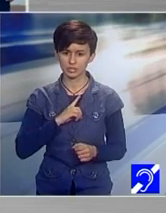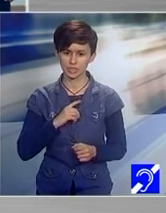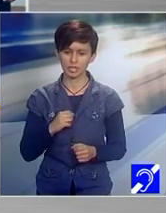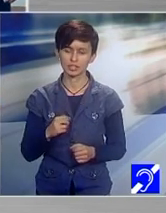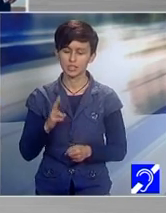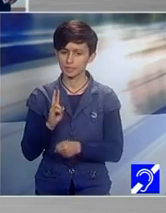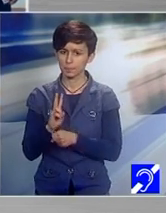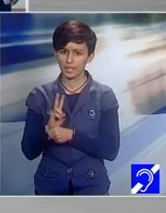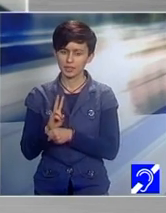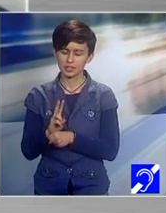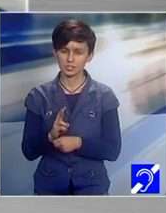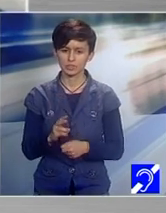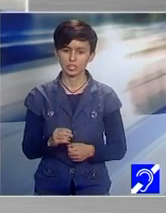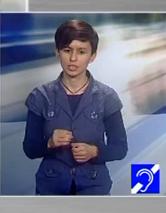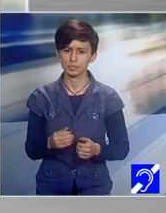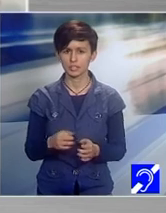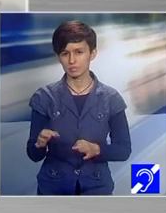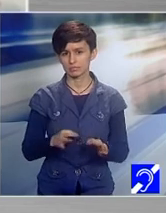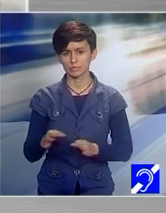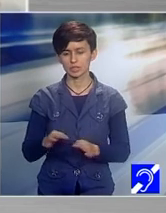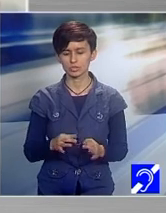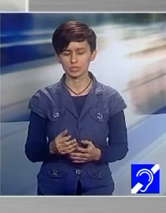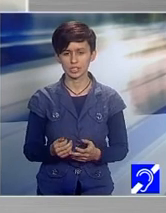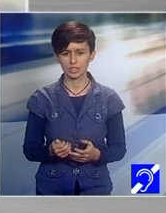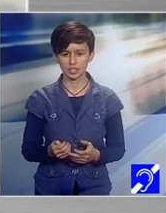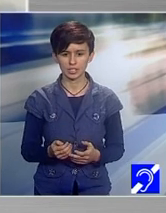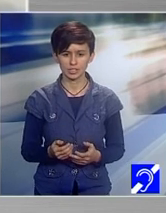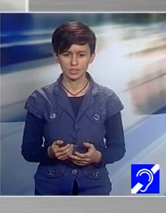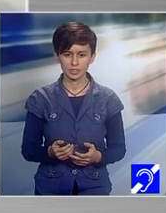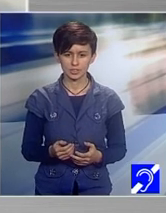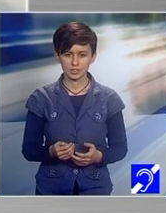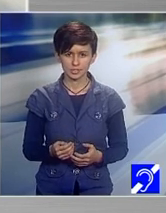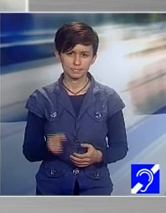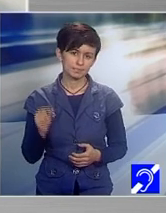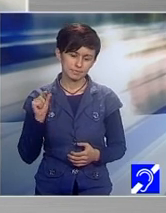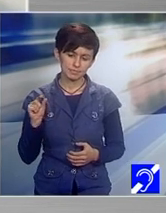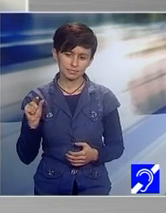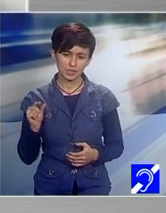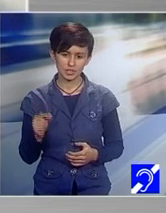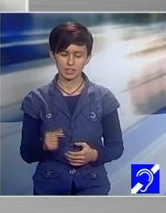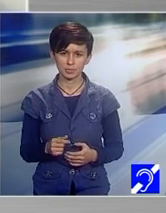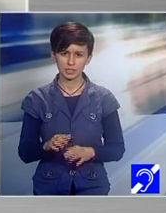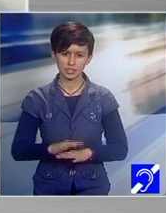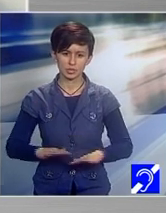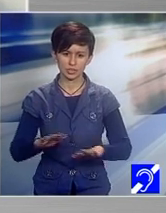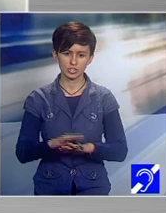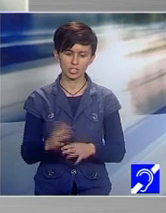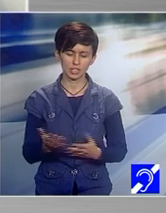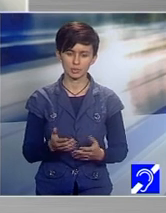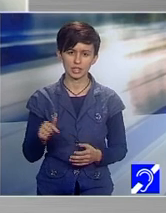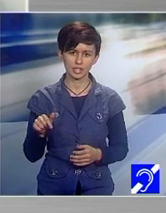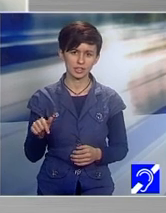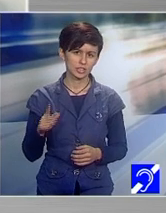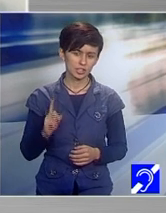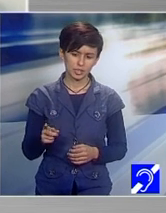le atragem atenția asupra măsurilor, să spunem, minimale sau de ordin general, pe care acestea trebuie